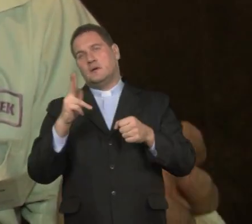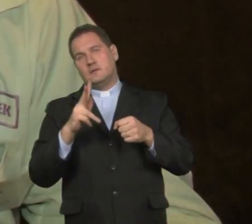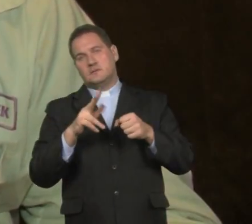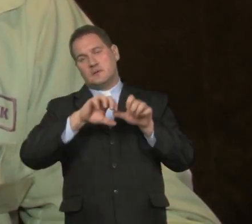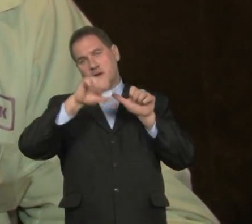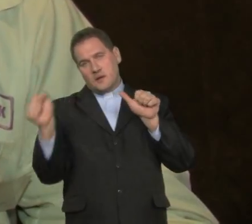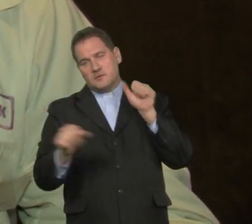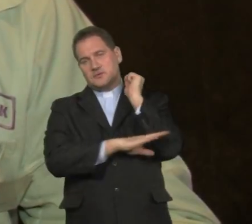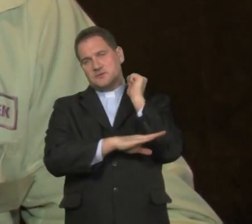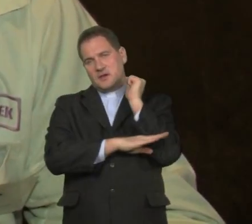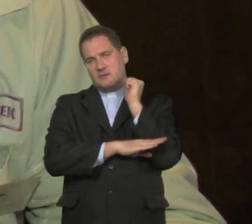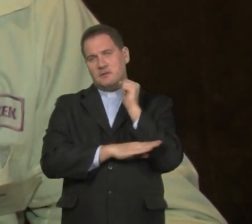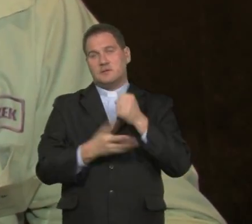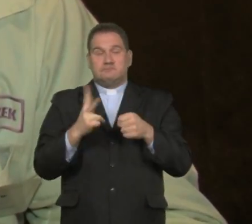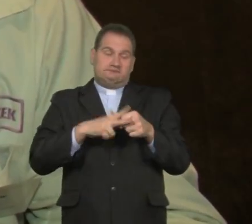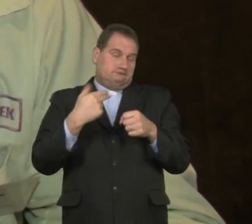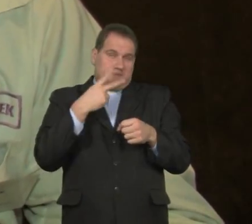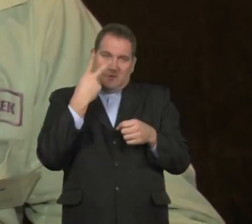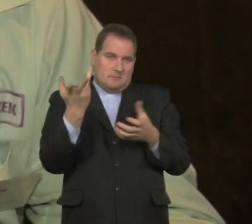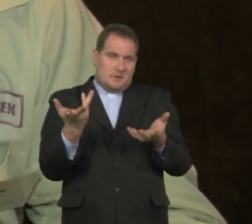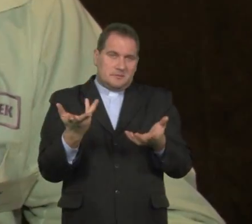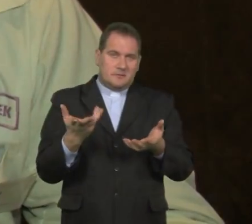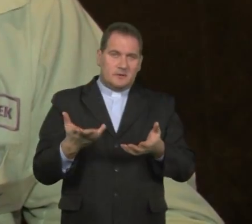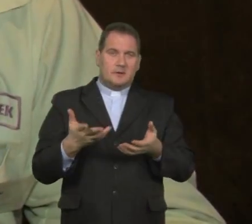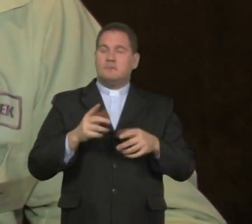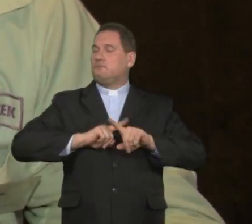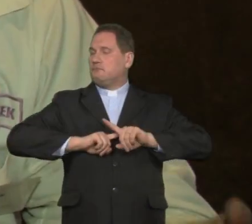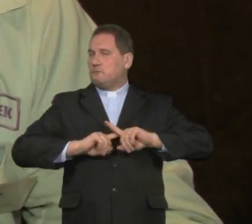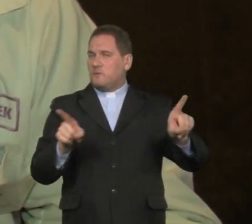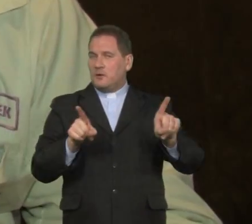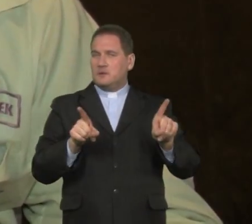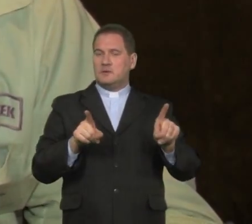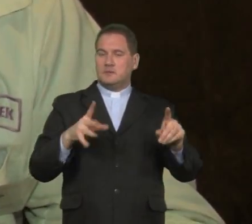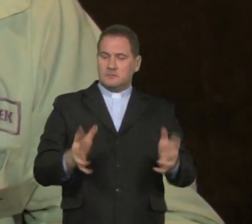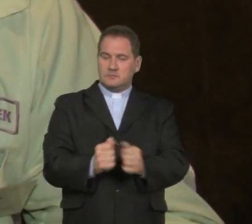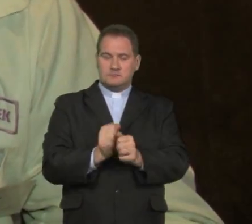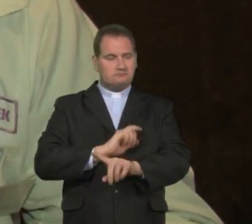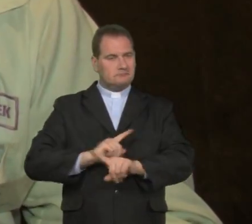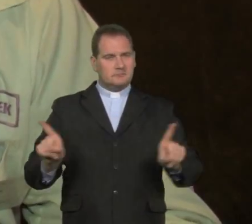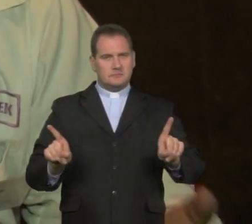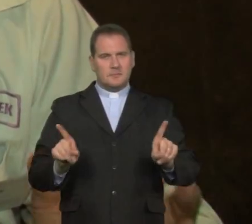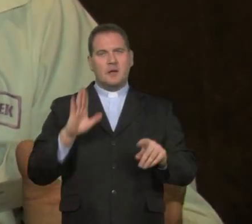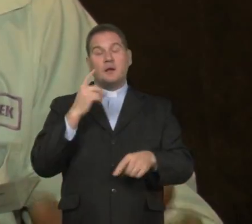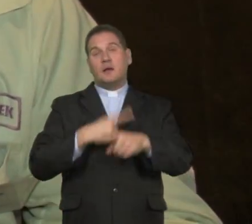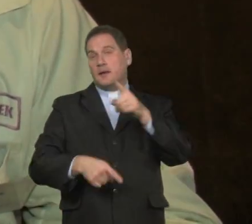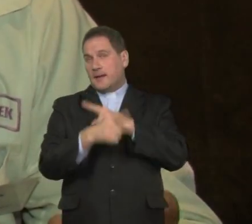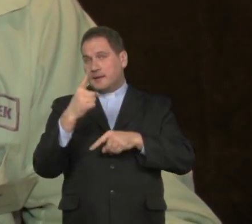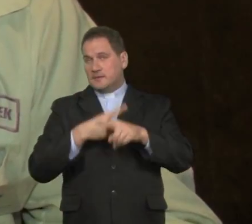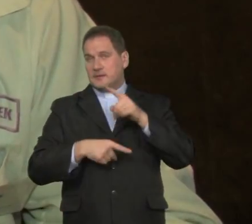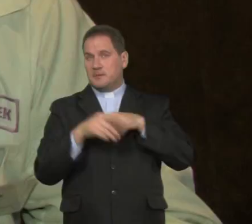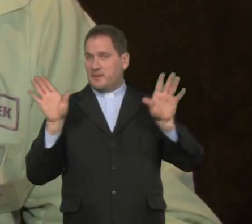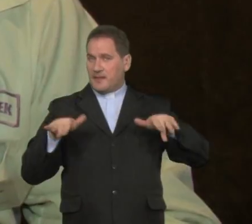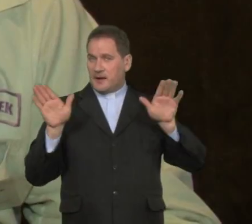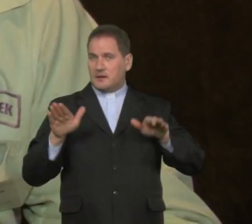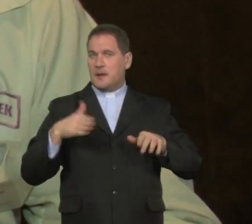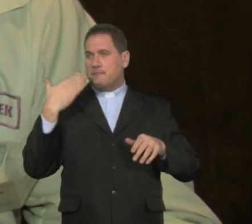może uderzyć w jakieś drzewo, w gałąź drzewa, którego nie zauważył, nie